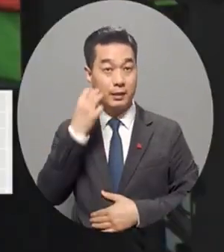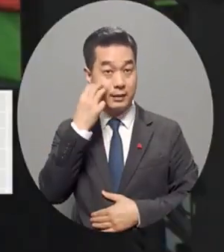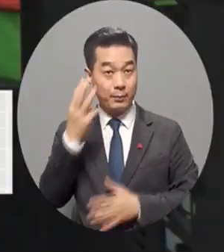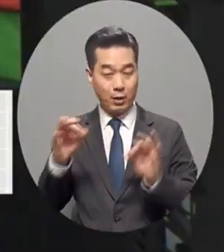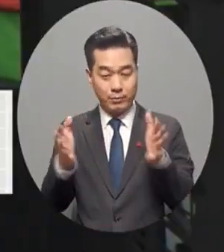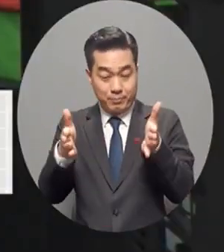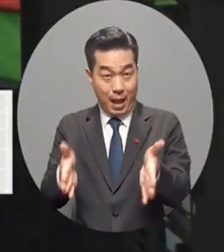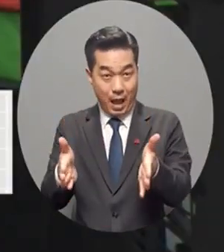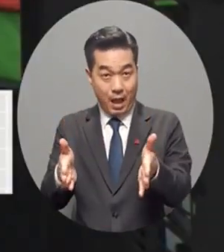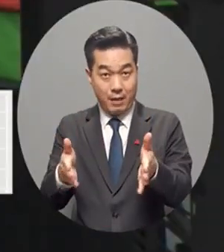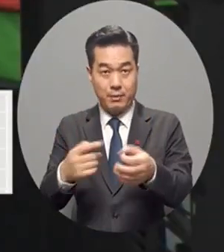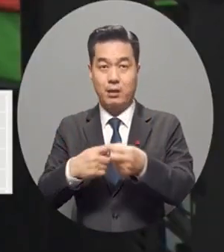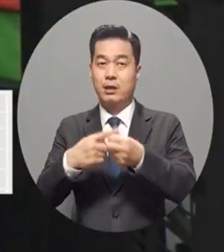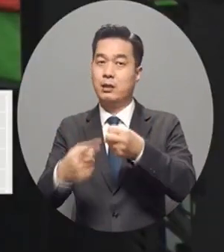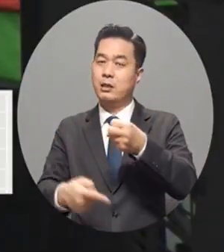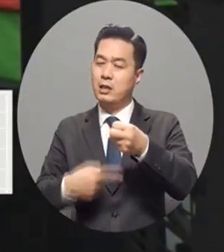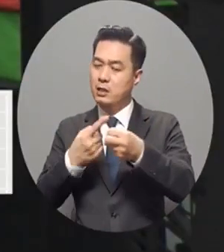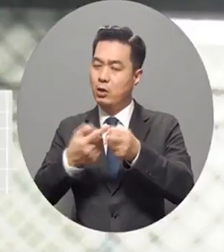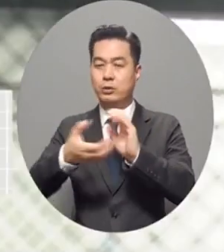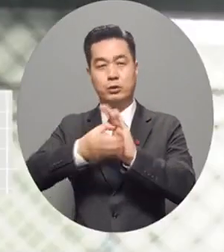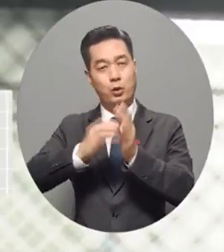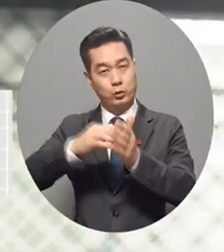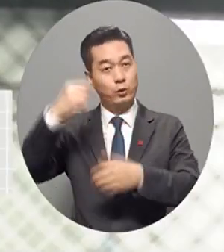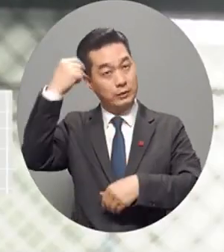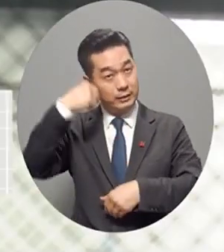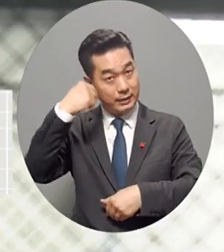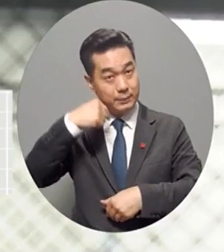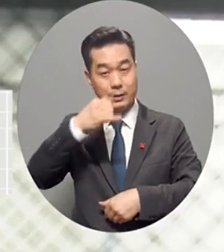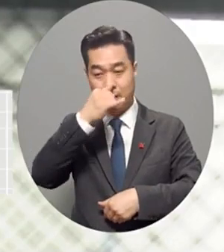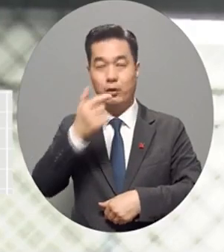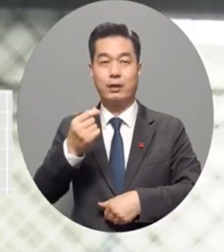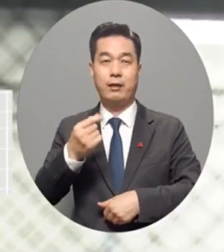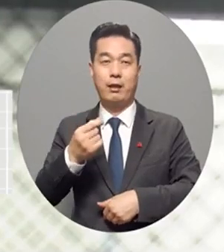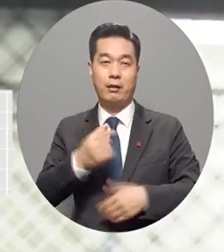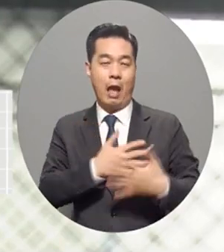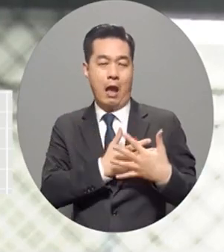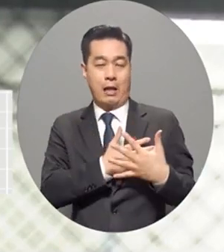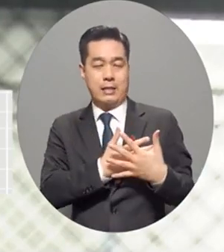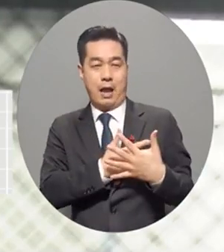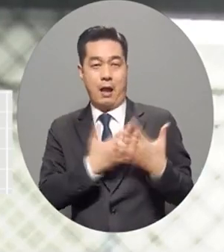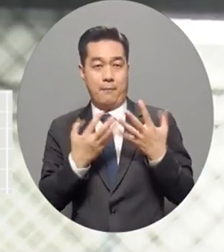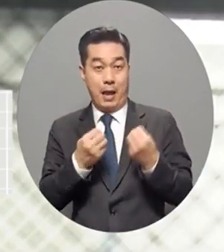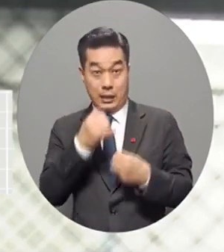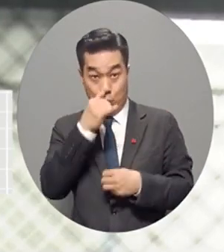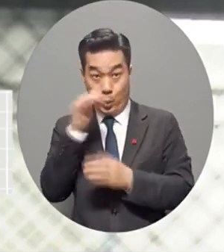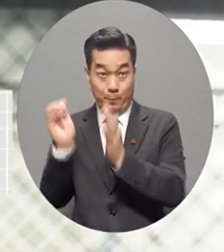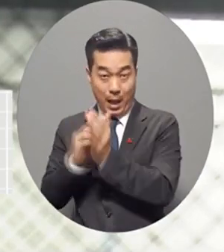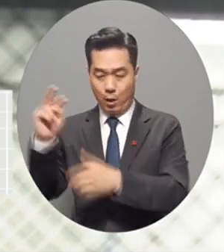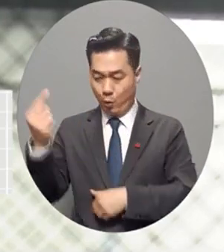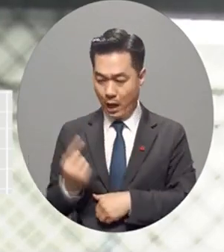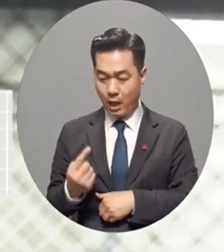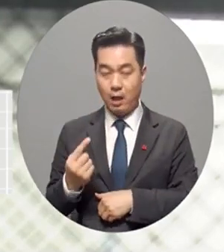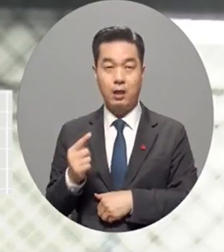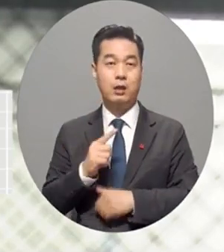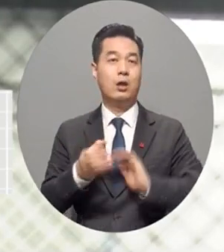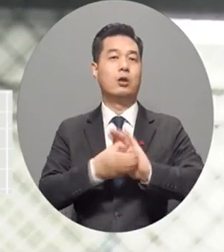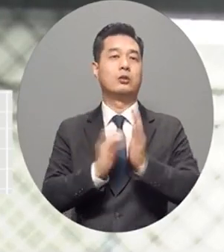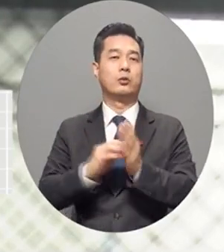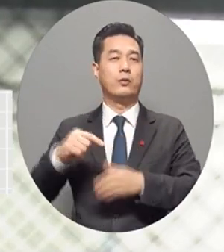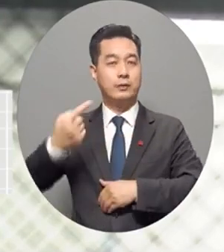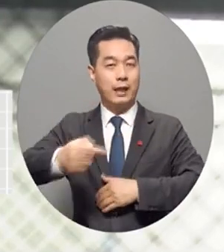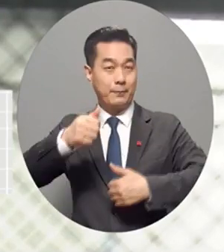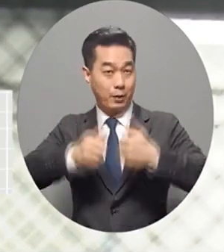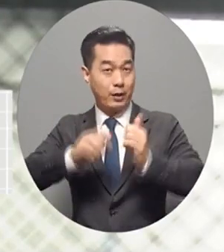됐지만 거의 1년 정도 극도의 긴장감을 한번 느껴보고 오니까 그래도 어느 정도 다음에 경기할